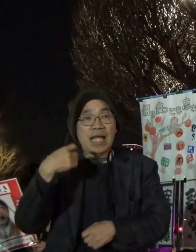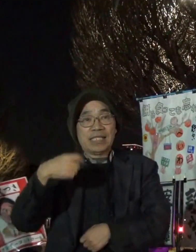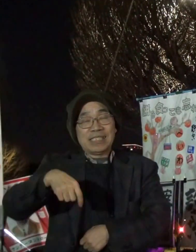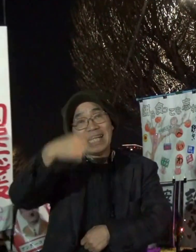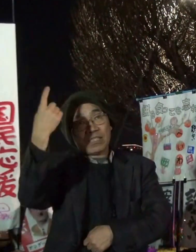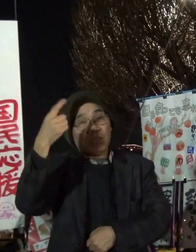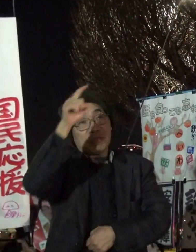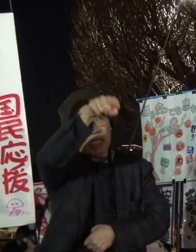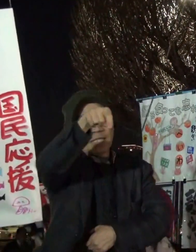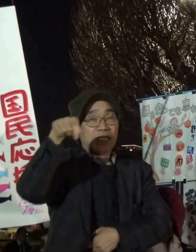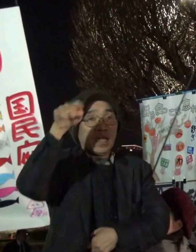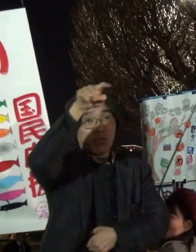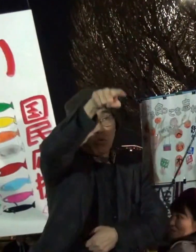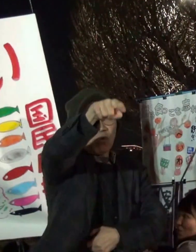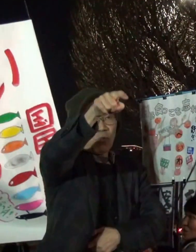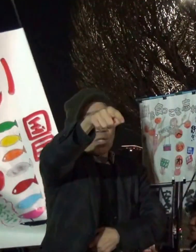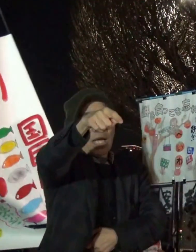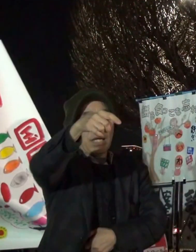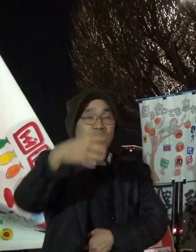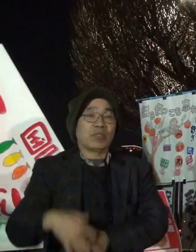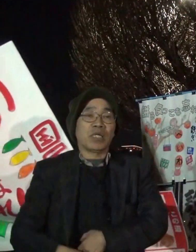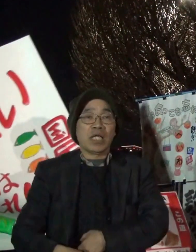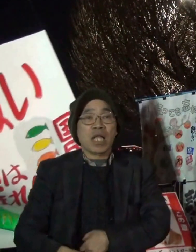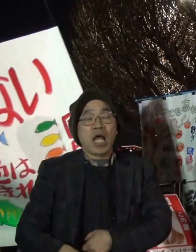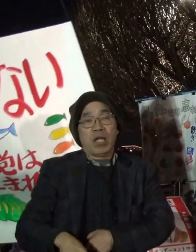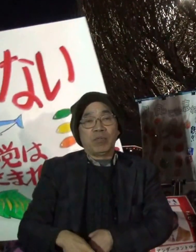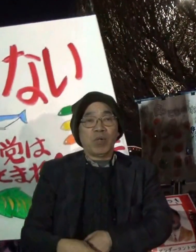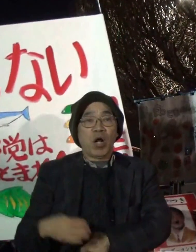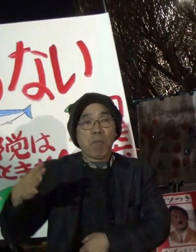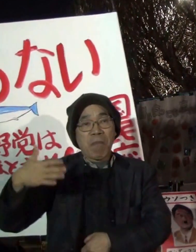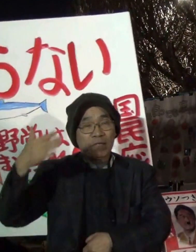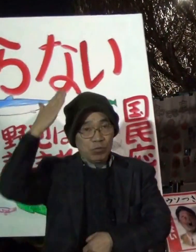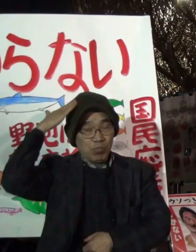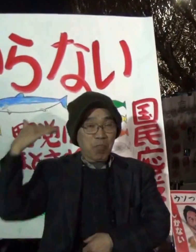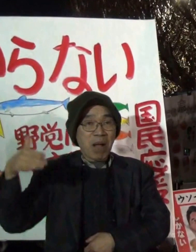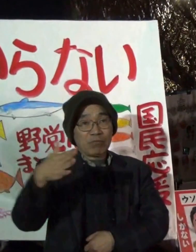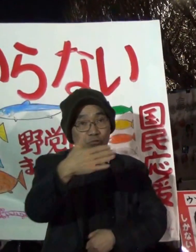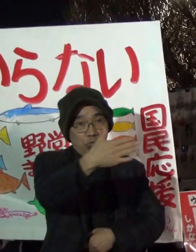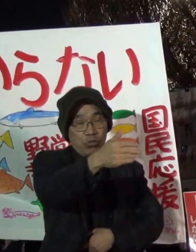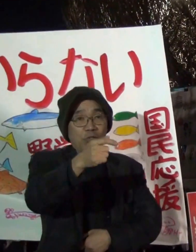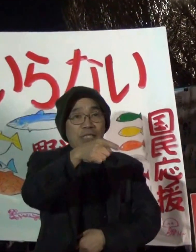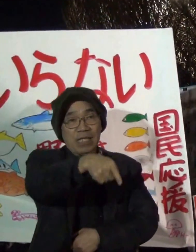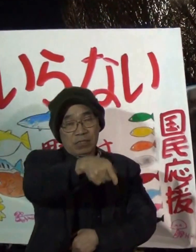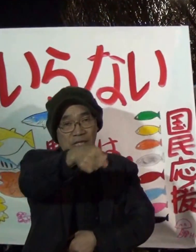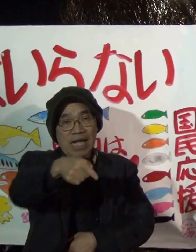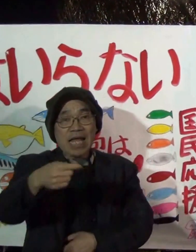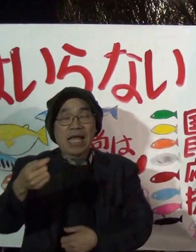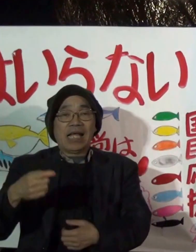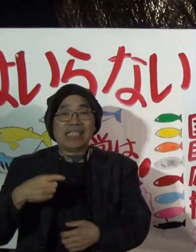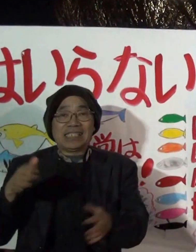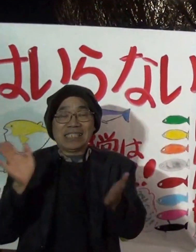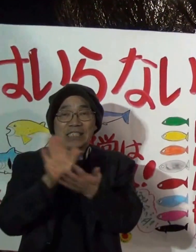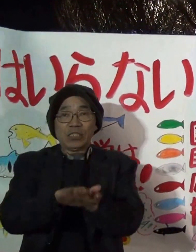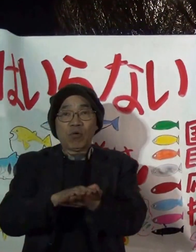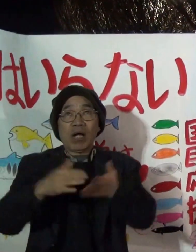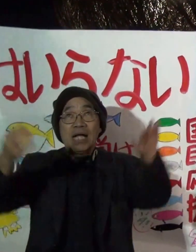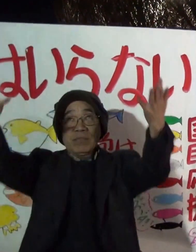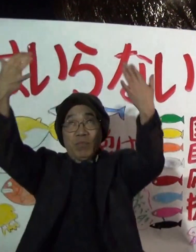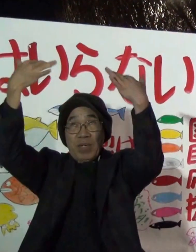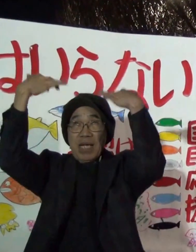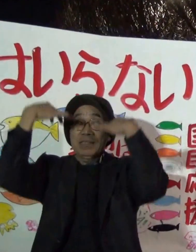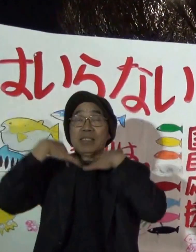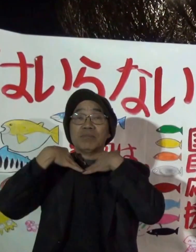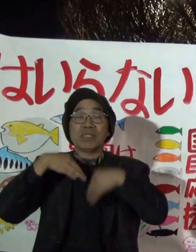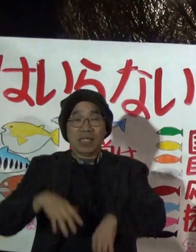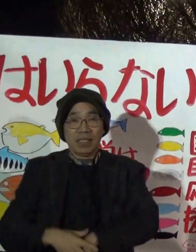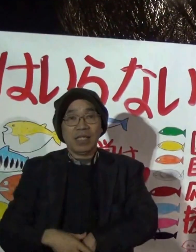で操業していた日本のマグロ漁船が死の灰を浴びて、それで久保山愛吉さんが亡くなった。でそれ